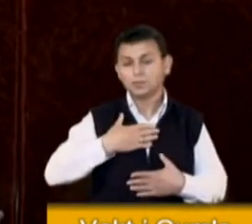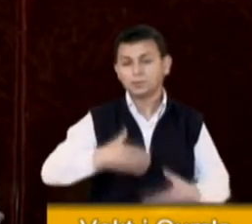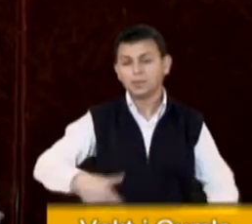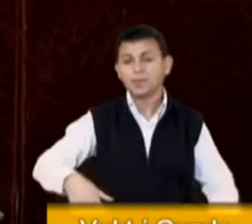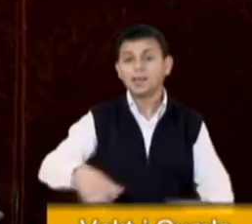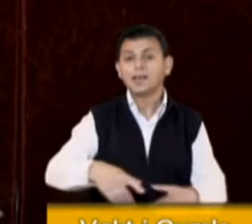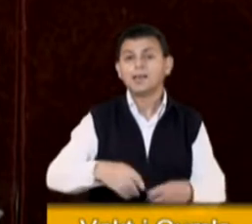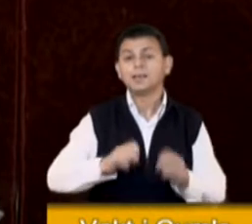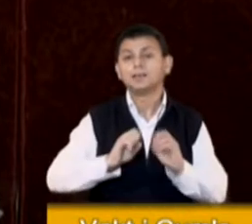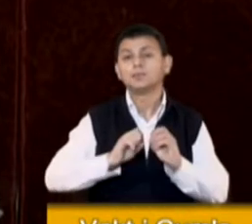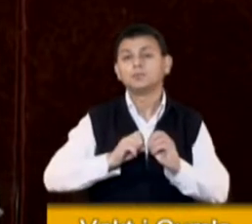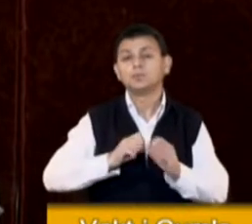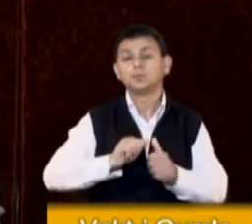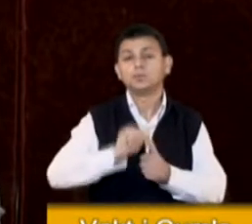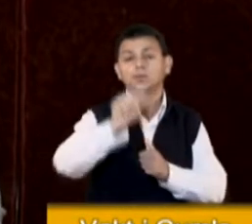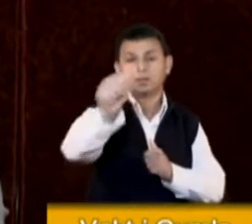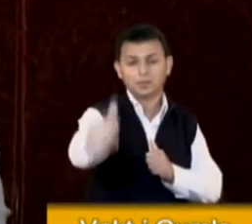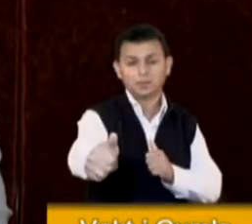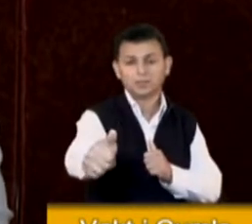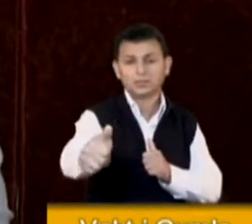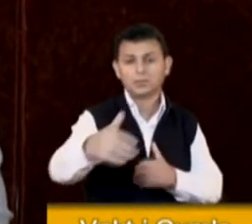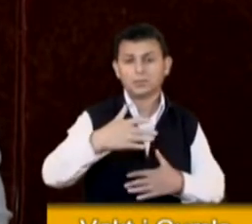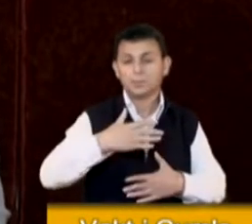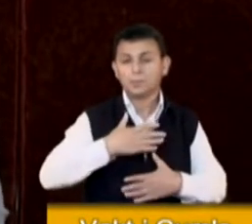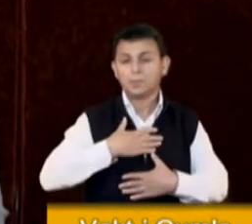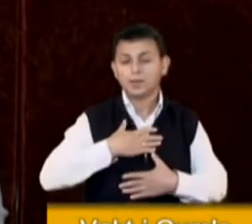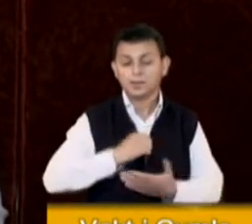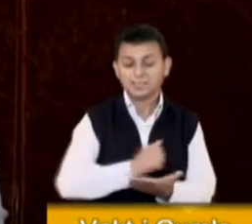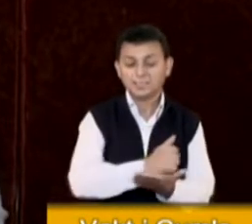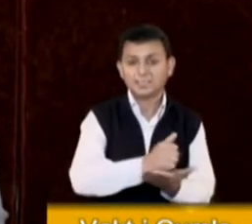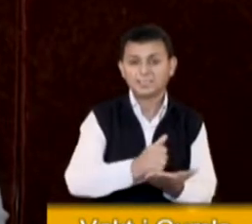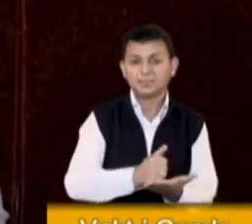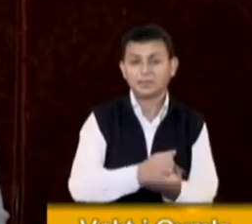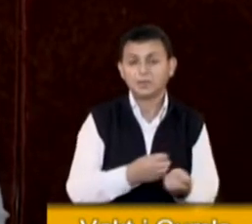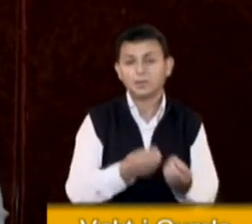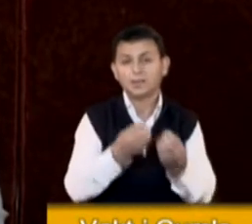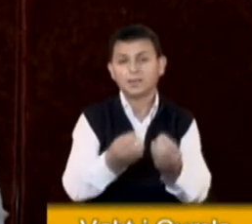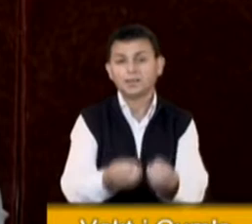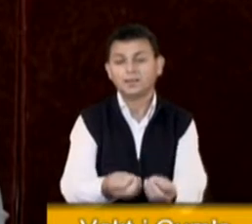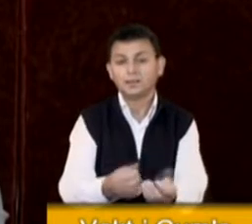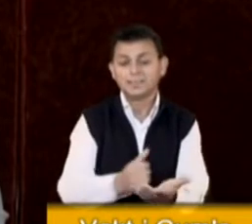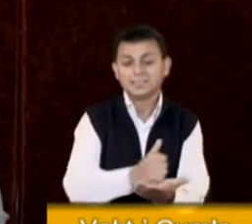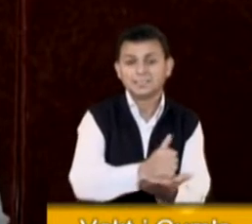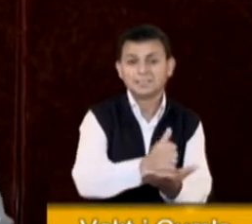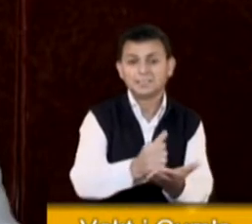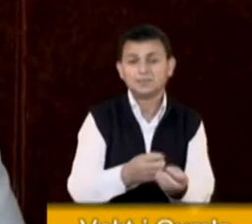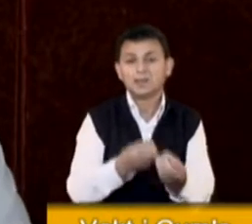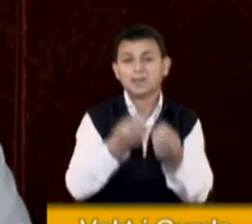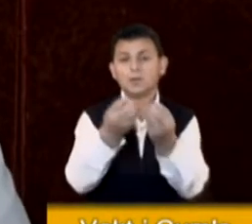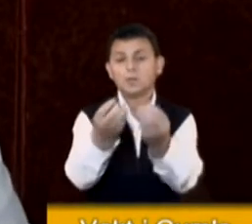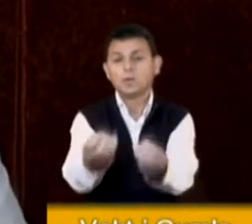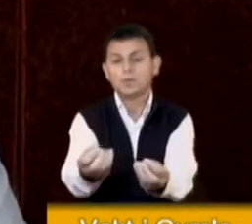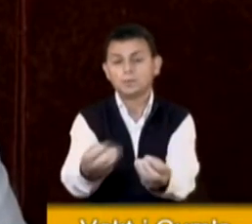İşfi ente şafi. Şifa ver bu hastaya. Şafi olan sensin. La şifa illa